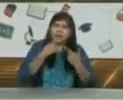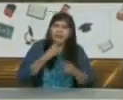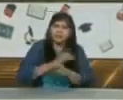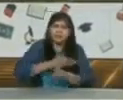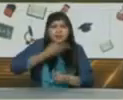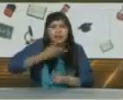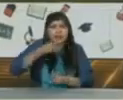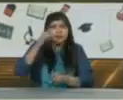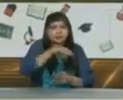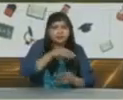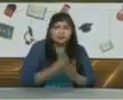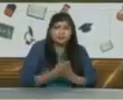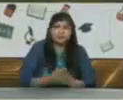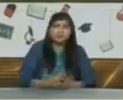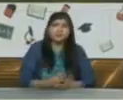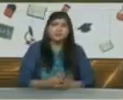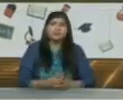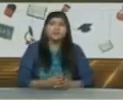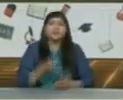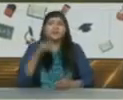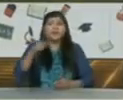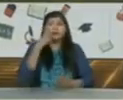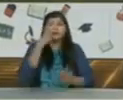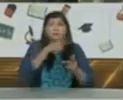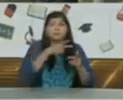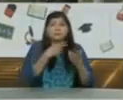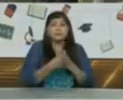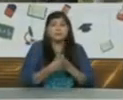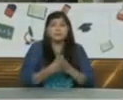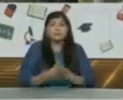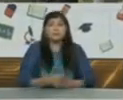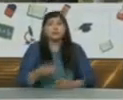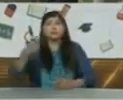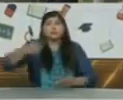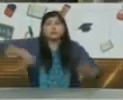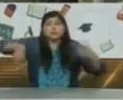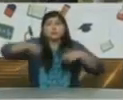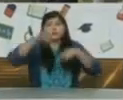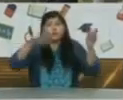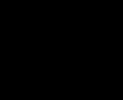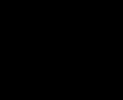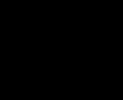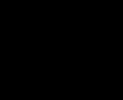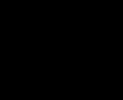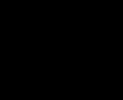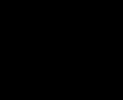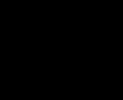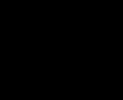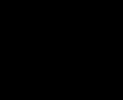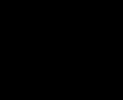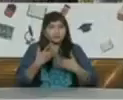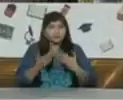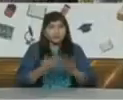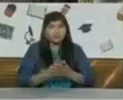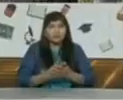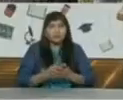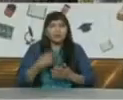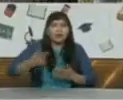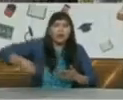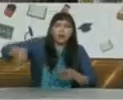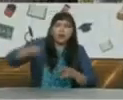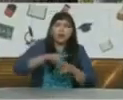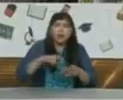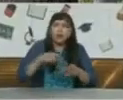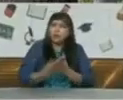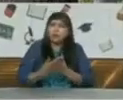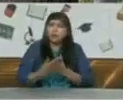चाहिए। आप देखिए, जो लोग जीवन में बहुत विषय में पारंगत